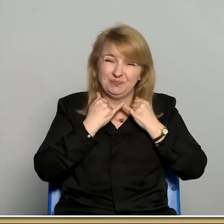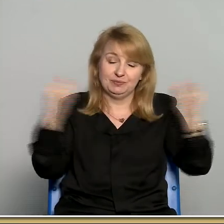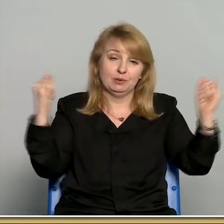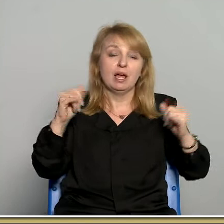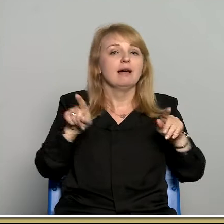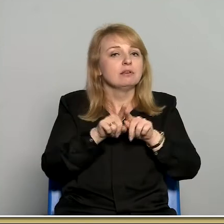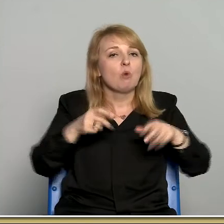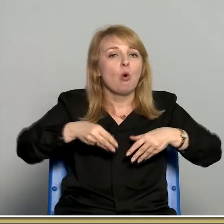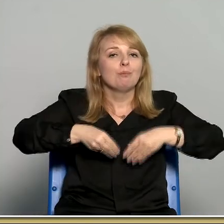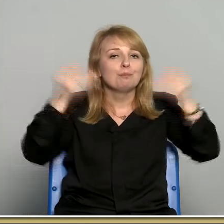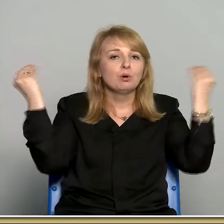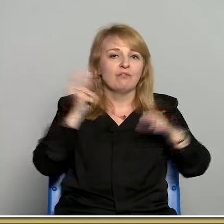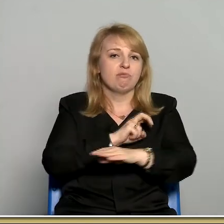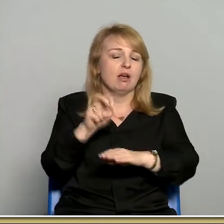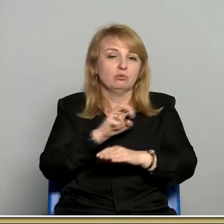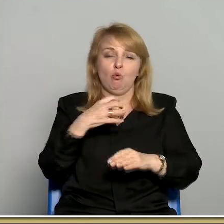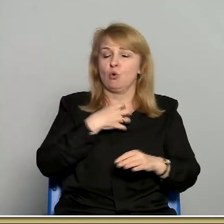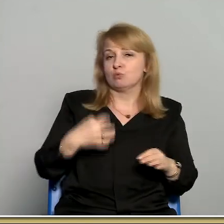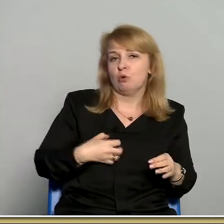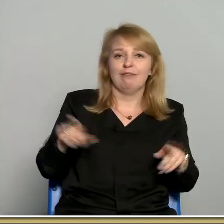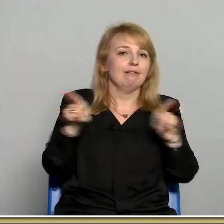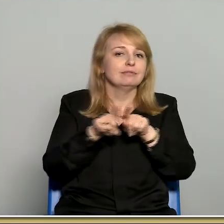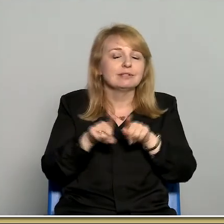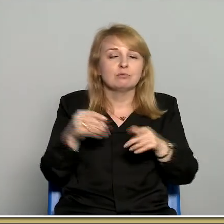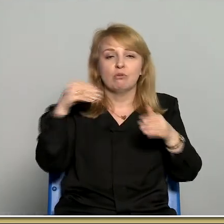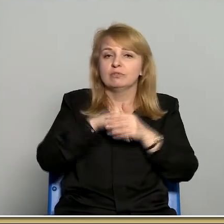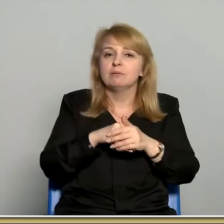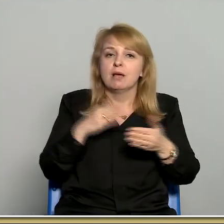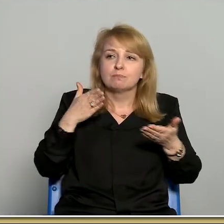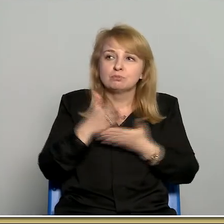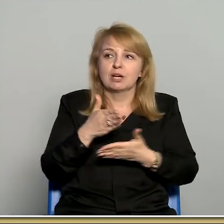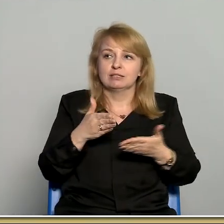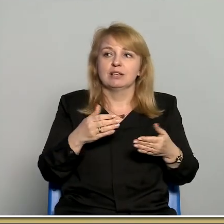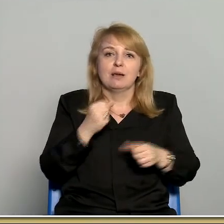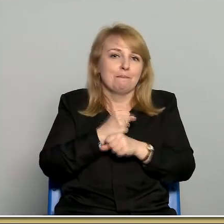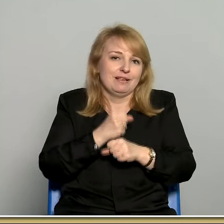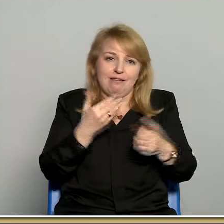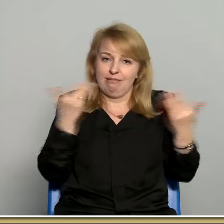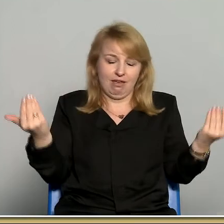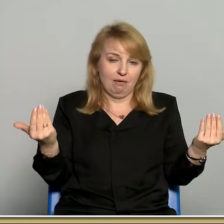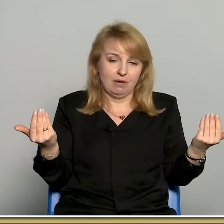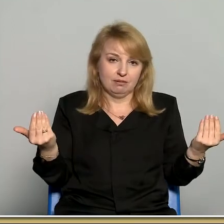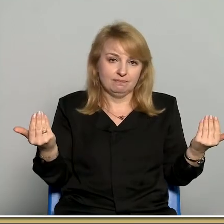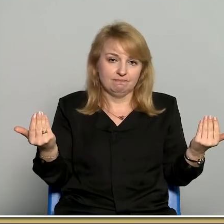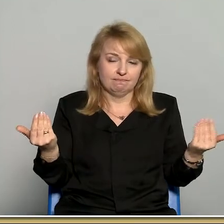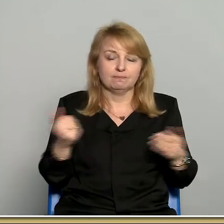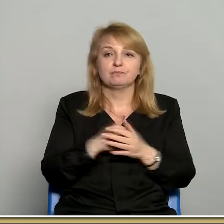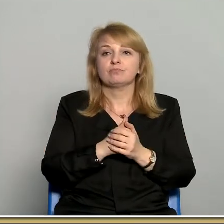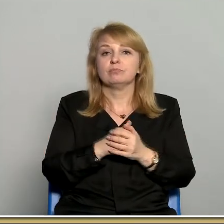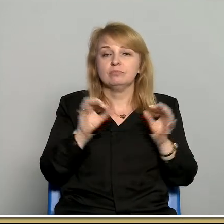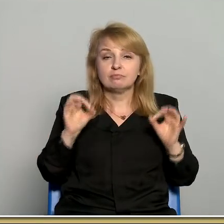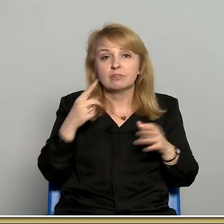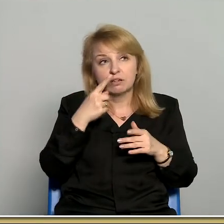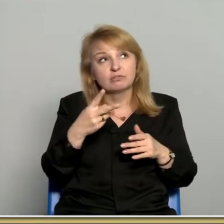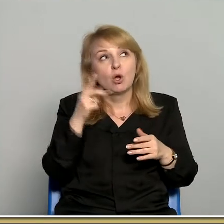technologiczny i gospodarczy, możliwe problemy w zaspokojeniu popytu na pracę. Proszę Państwa, prosiłbym, żebyście Państwo zwrócili